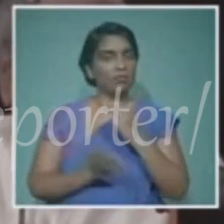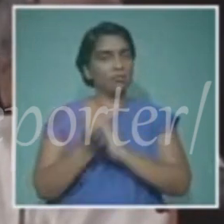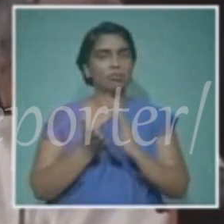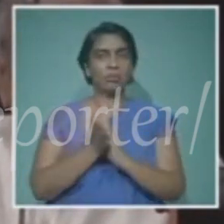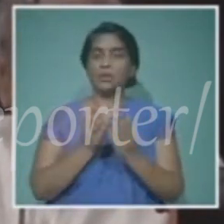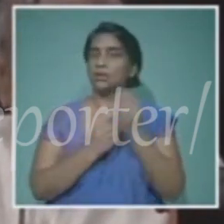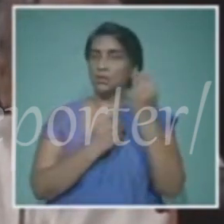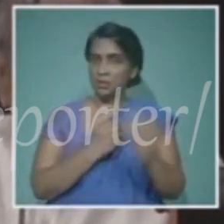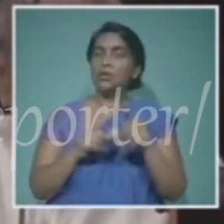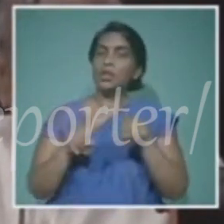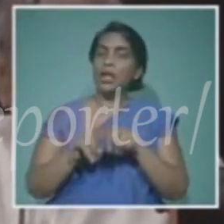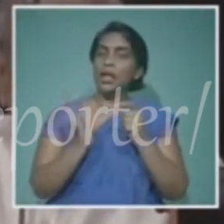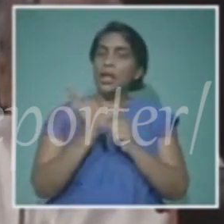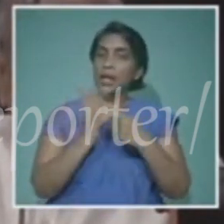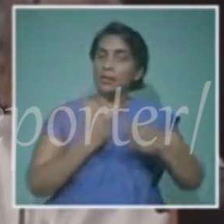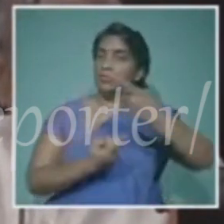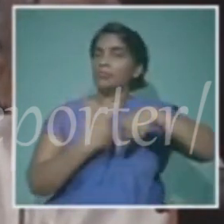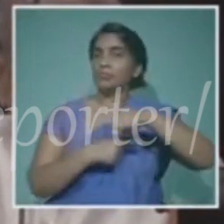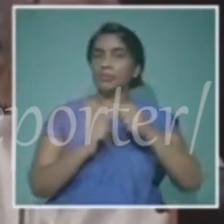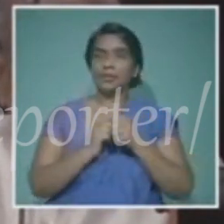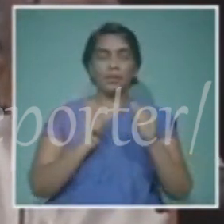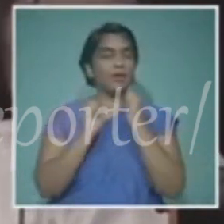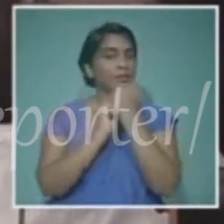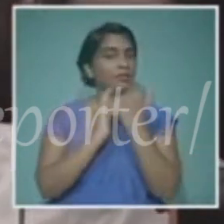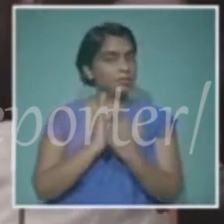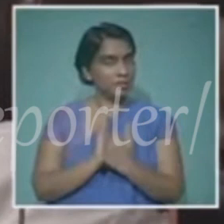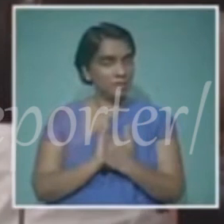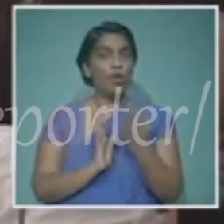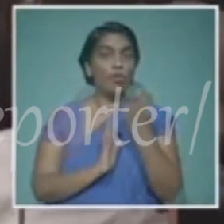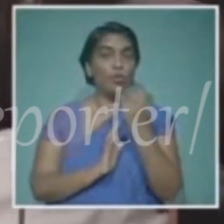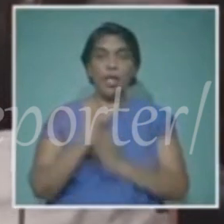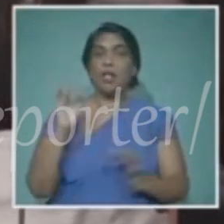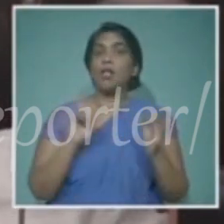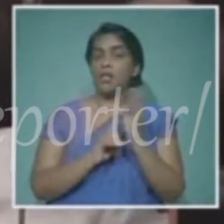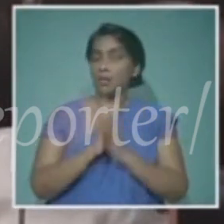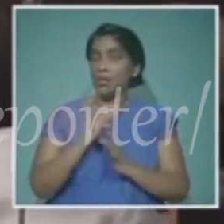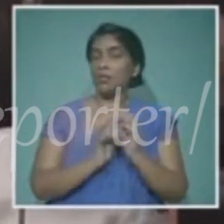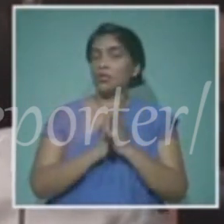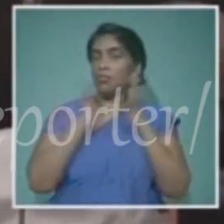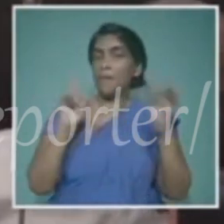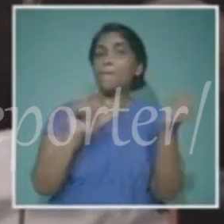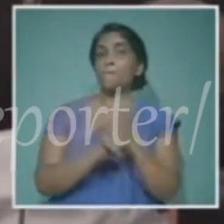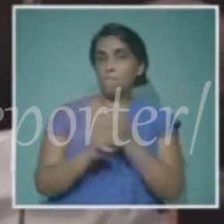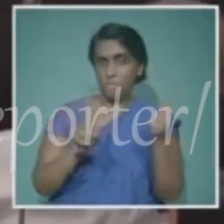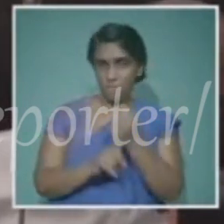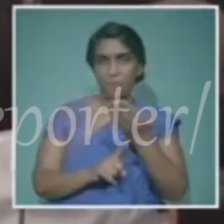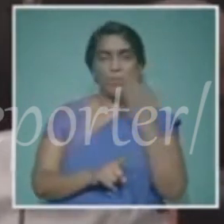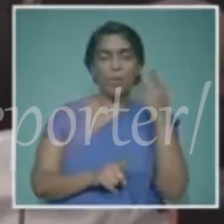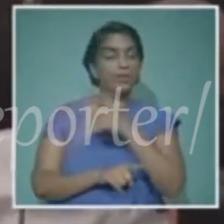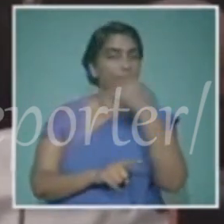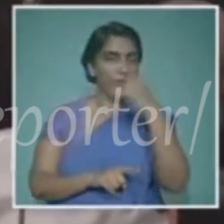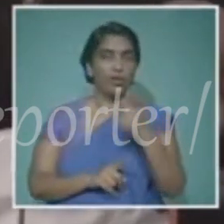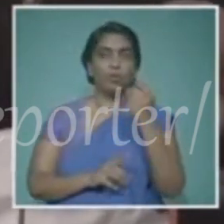ලබා දීම සහ ණය ප්‍රතිවගත කිරීමේ කටයුත්තේදීත් මුදල් ඇමතිවරුන්ට විශාල බලපෑමක් කරන්නට පුළුවන්. ඒ